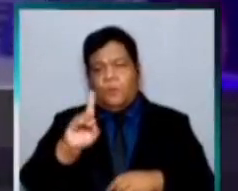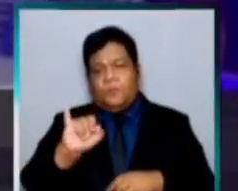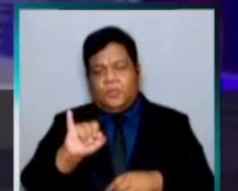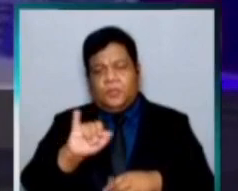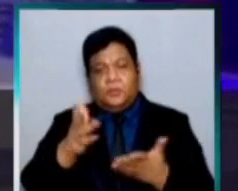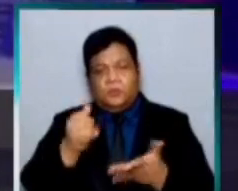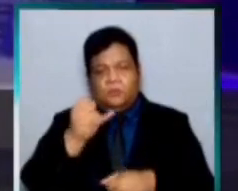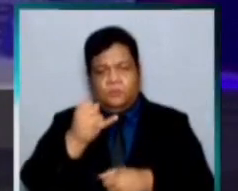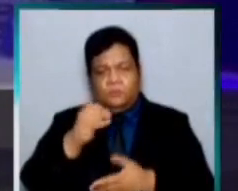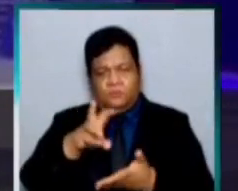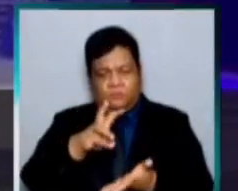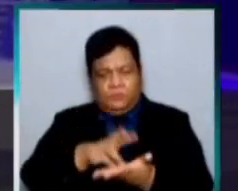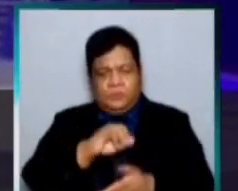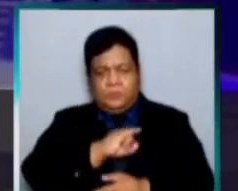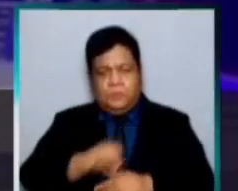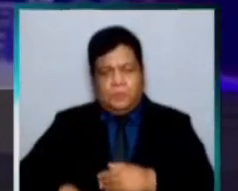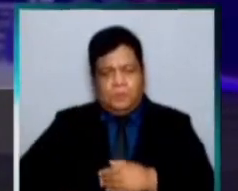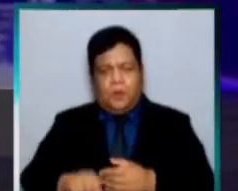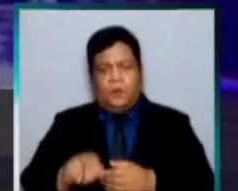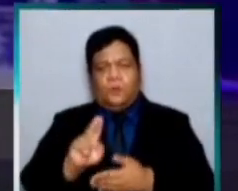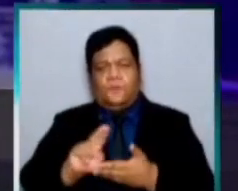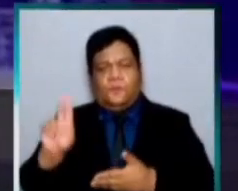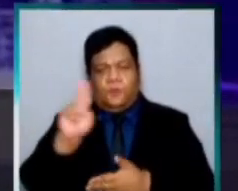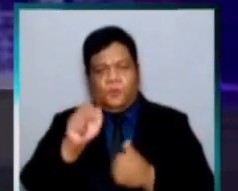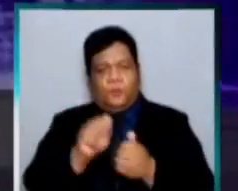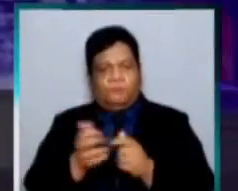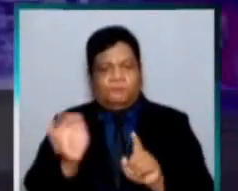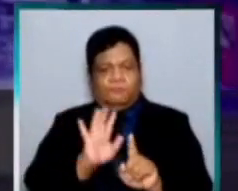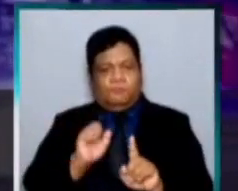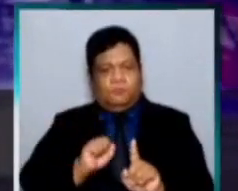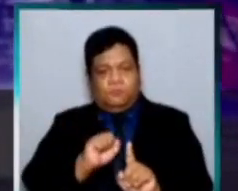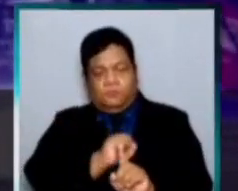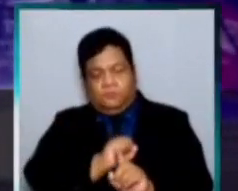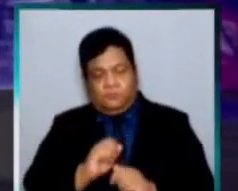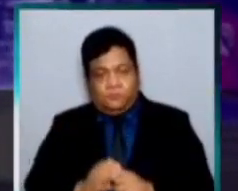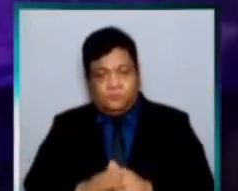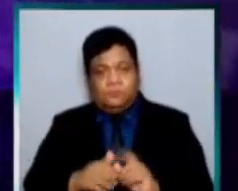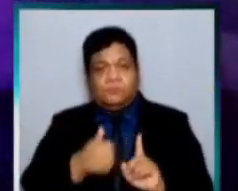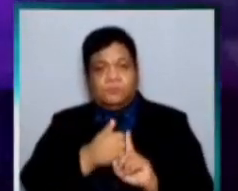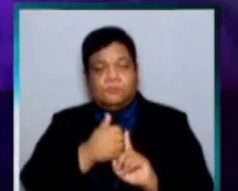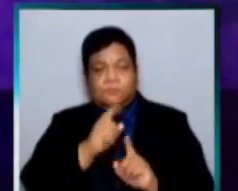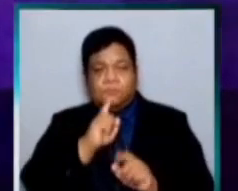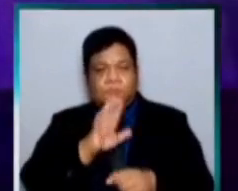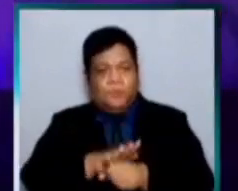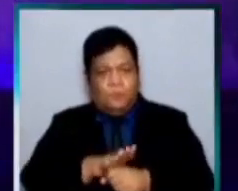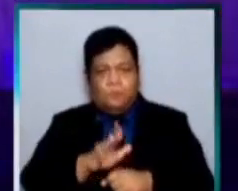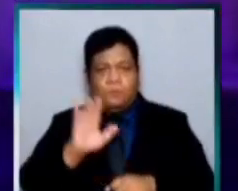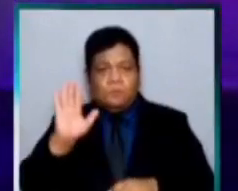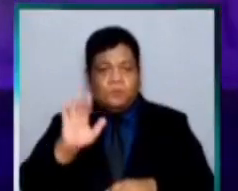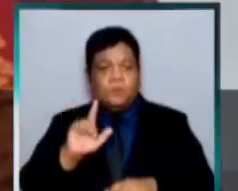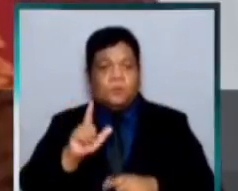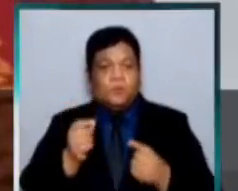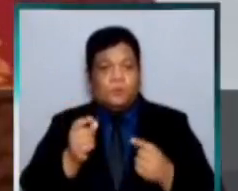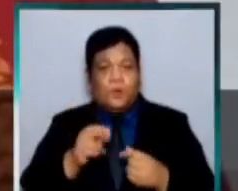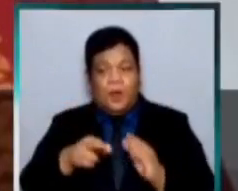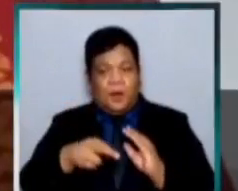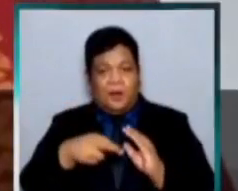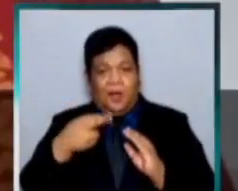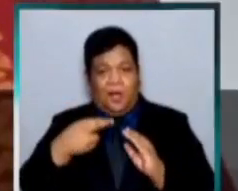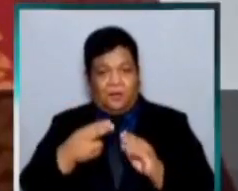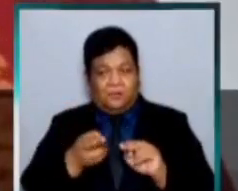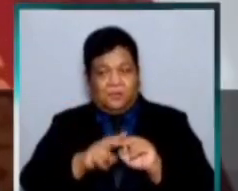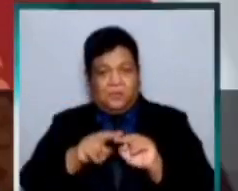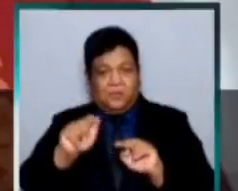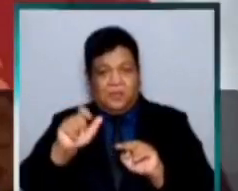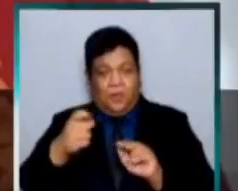kasamang ilang senatorial candidate. Nangako si Pacquiao na ibabasura ang rice tariffication law na anya'y nagpapahirap